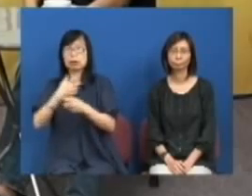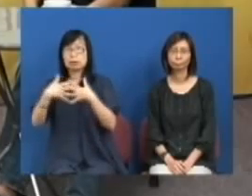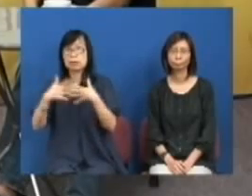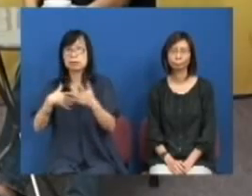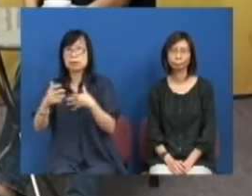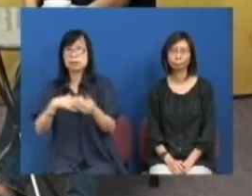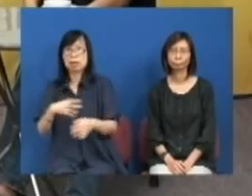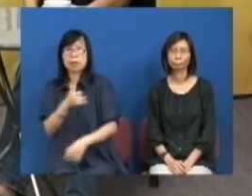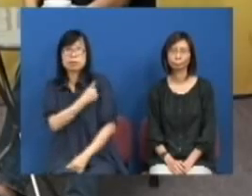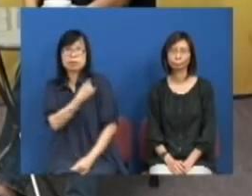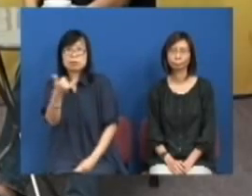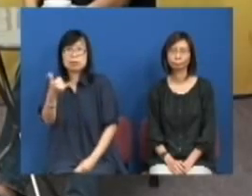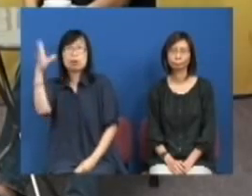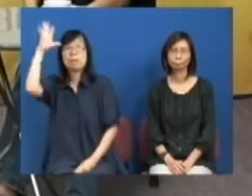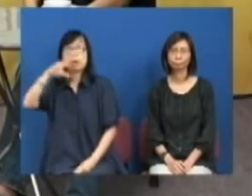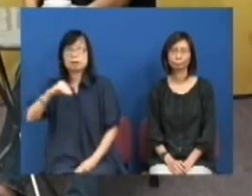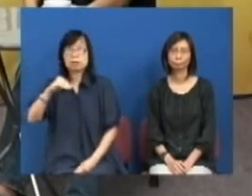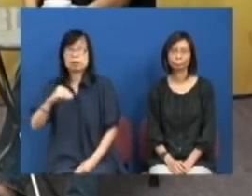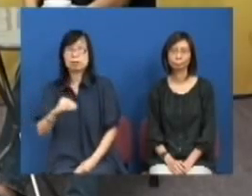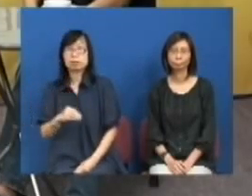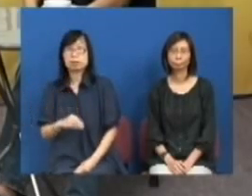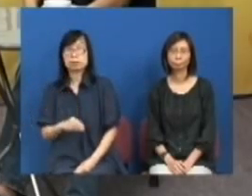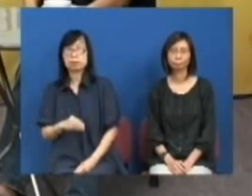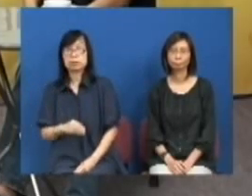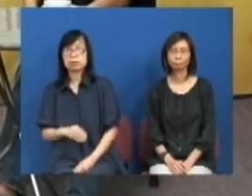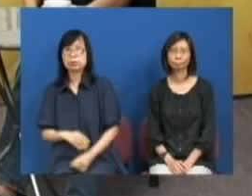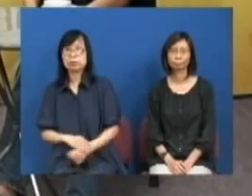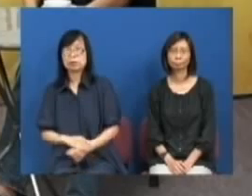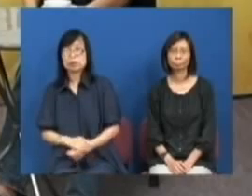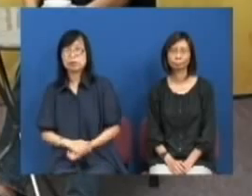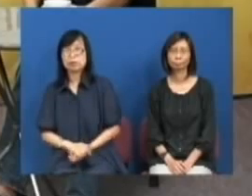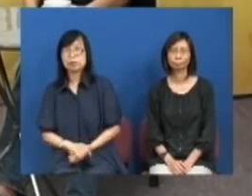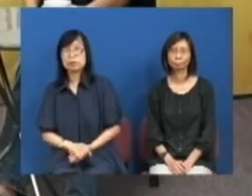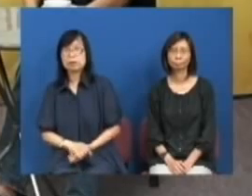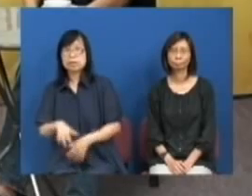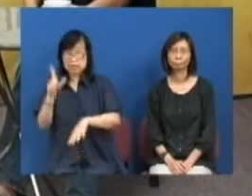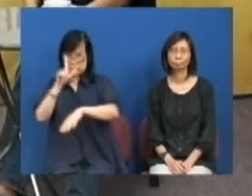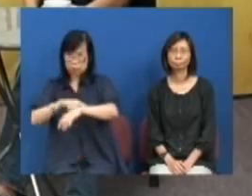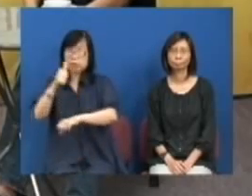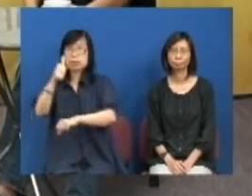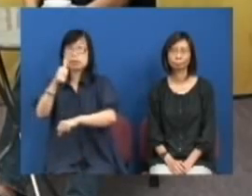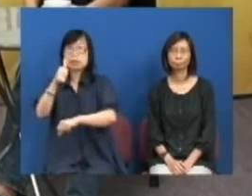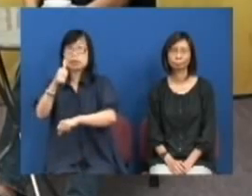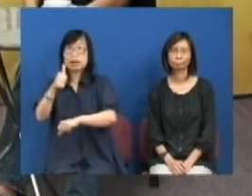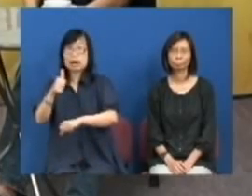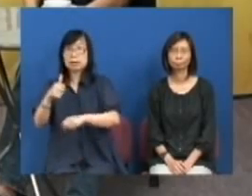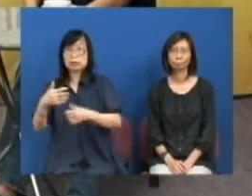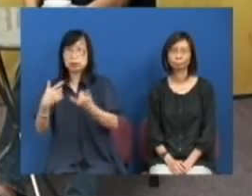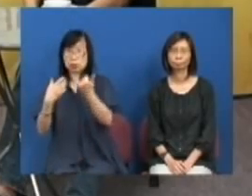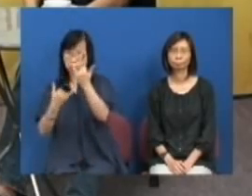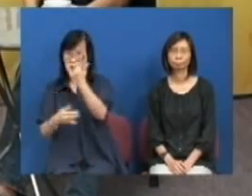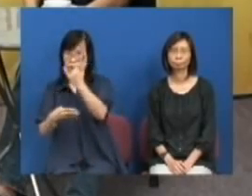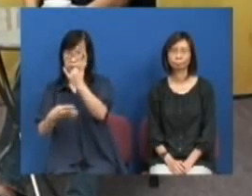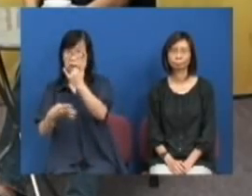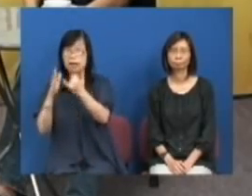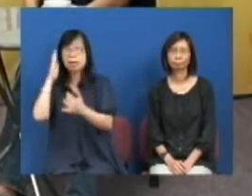正係禮拜六嘅晚上，咁希望大家能夠係抽時間去啦，係咪？我覺得今年嘅六四災